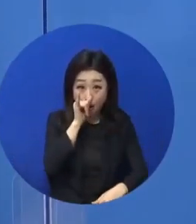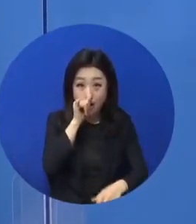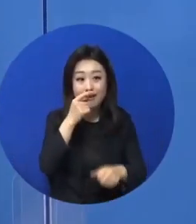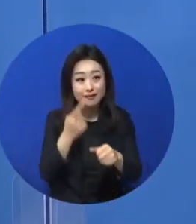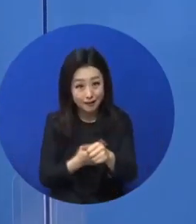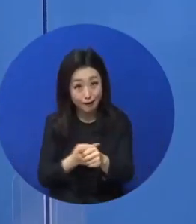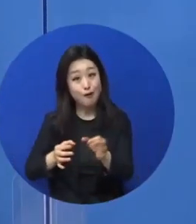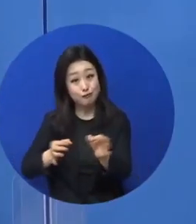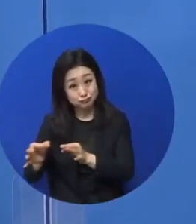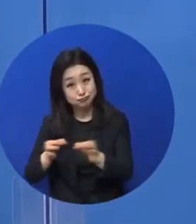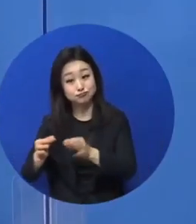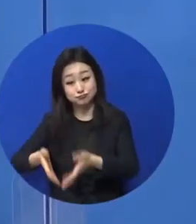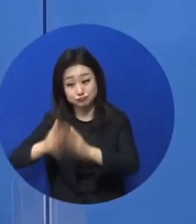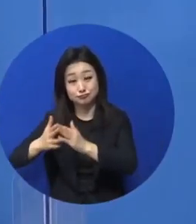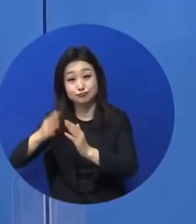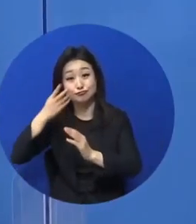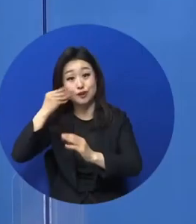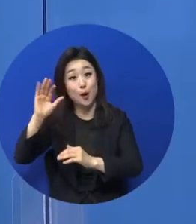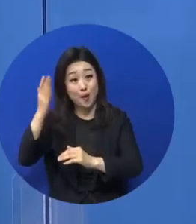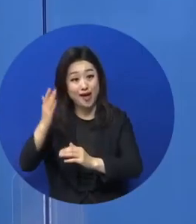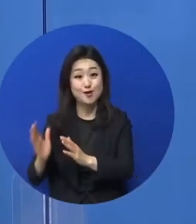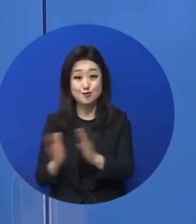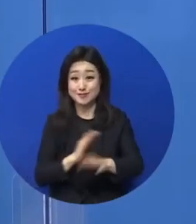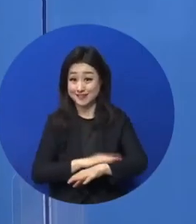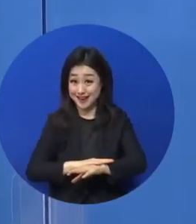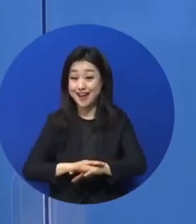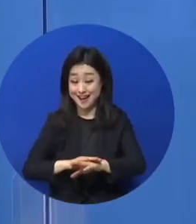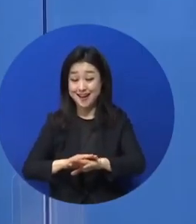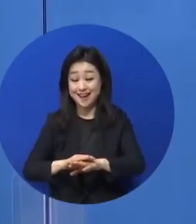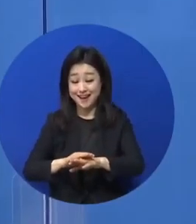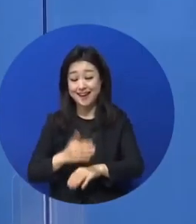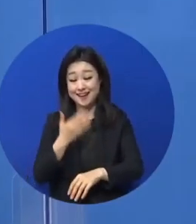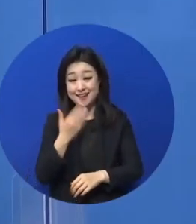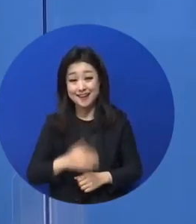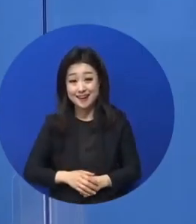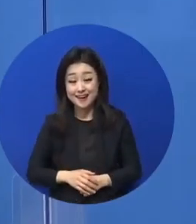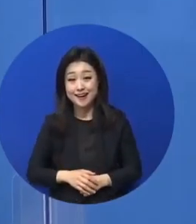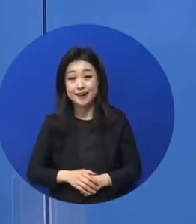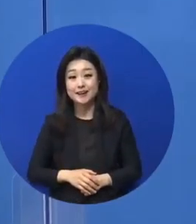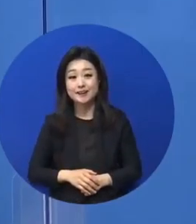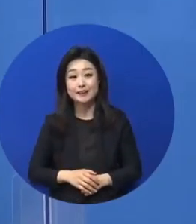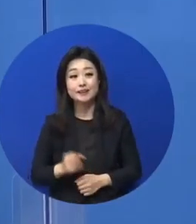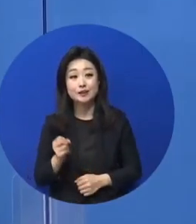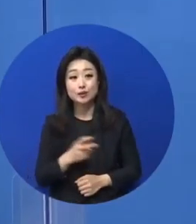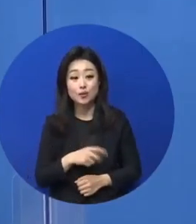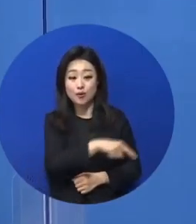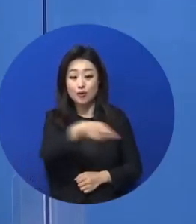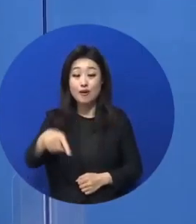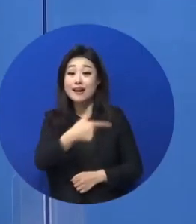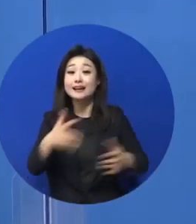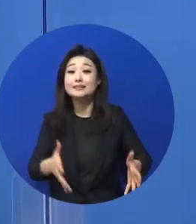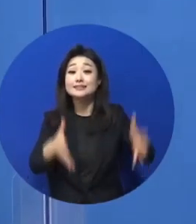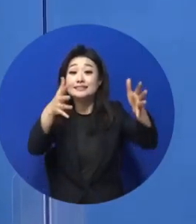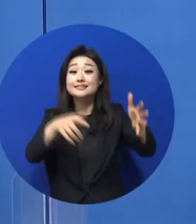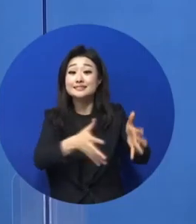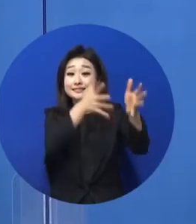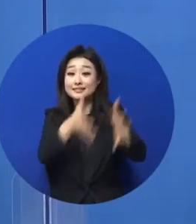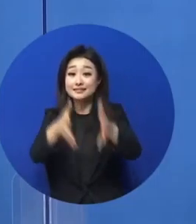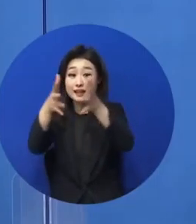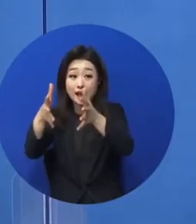충분히 가능한 일이라고 생각하기 때문에 예, 잘 준비하도록 하겠습니다. 그리고 부울경 메가시티의 가장 중요한 전제